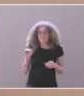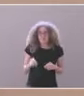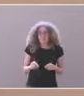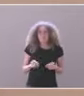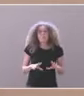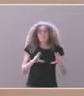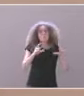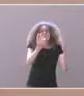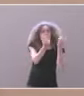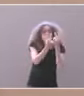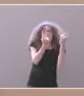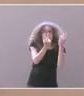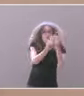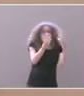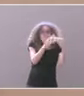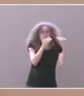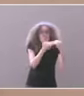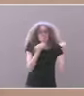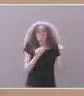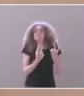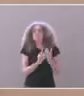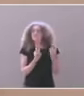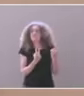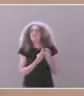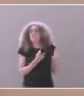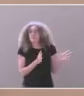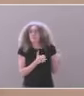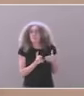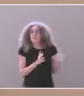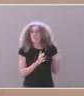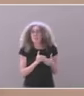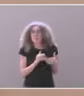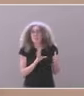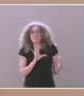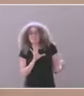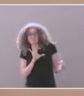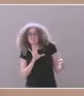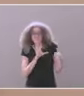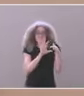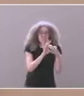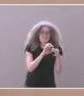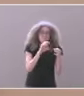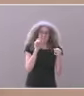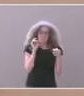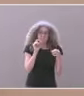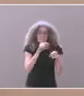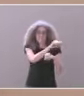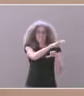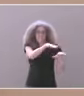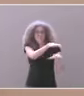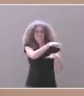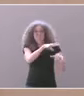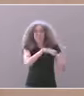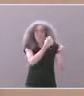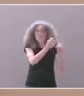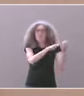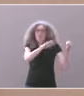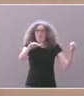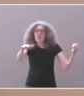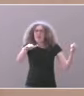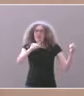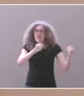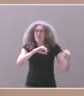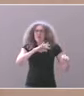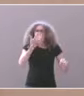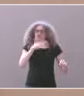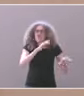la Mosson et celui de Malbosque et augmenter le couvert végétal. À l'heure actuelle, nous avons de grandes poches de parking, des îlots de chaleur qu'il